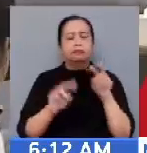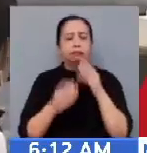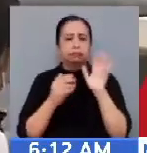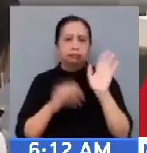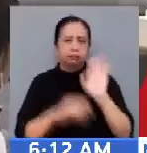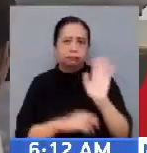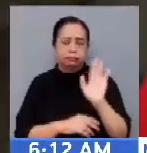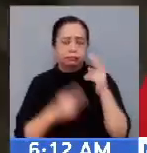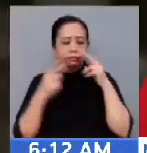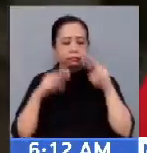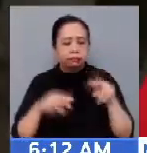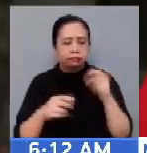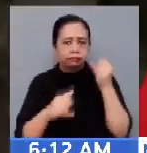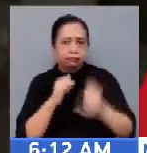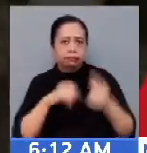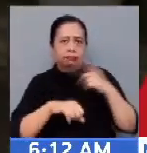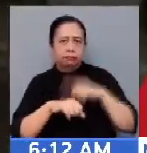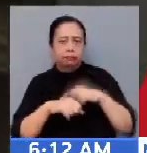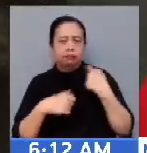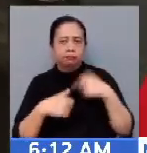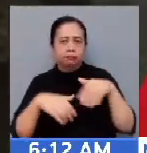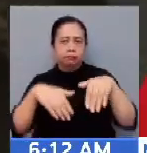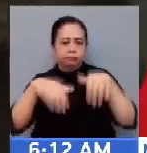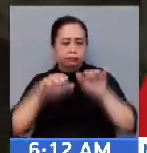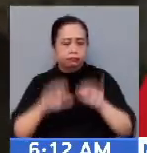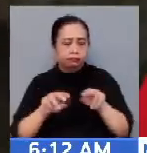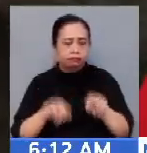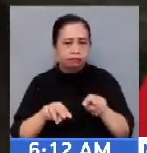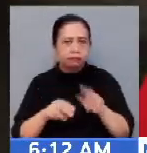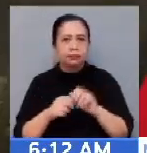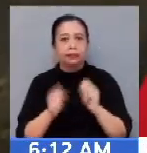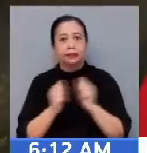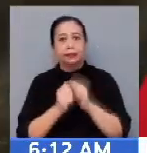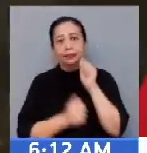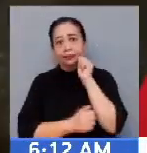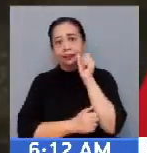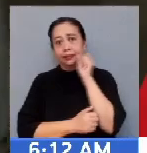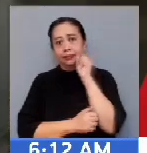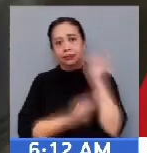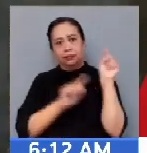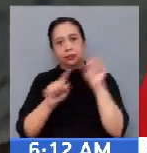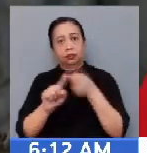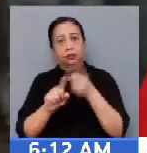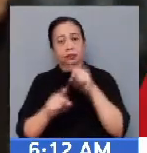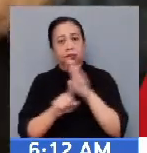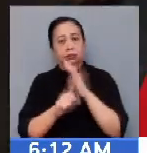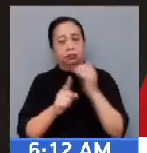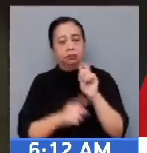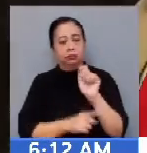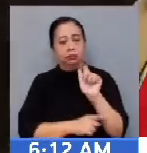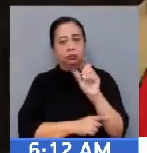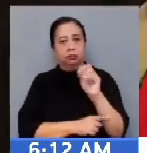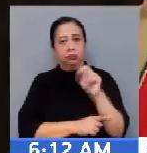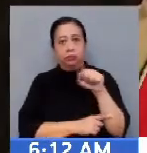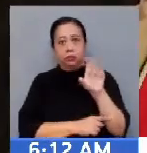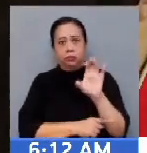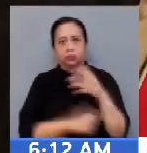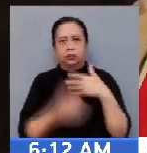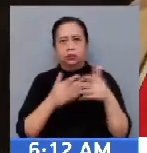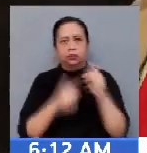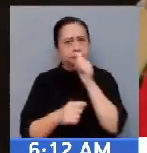sa huling pagkakataon. Tulad ni Amy Santos na dumayo pa mula Barangay Tatalon sa Quezon City kahit nahirap na siyang lumakad. Well,